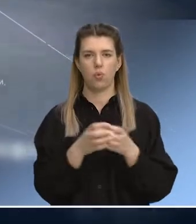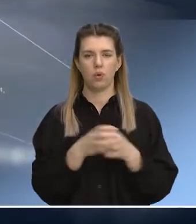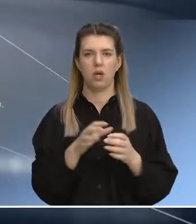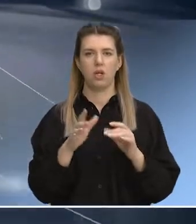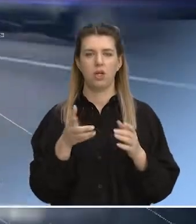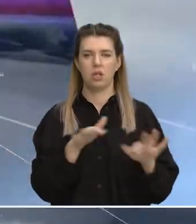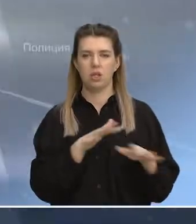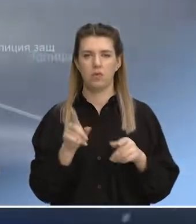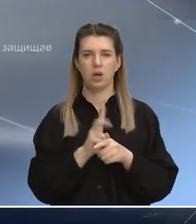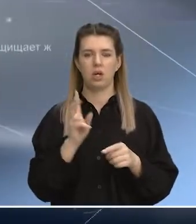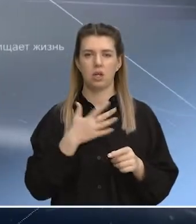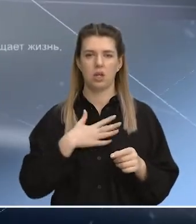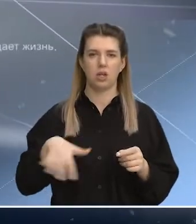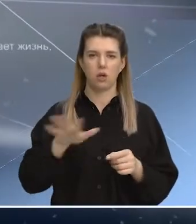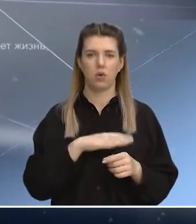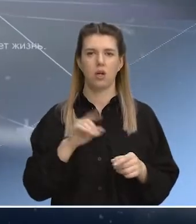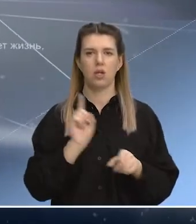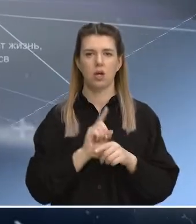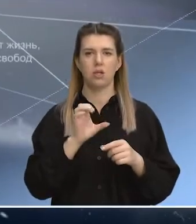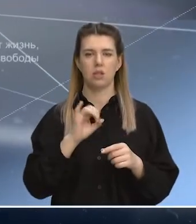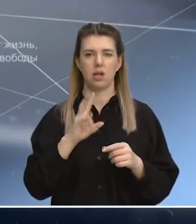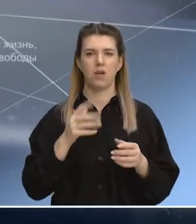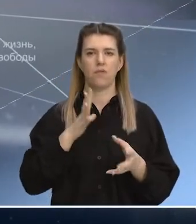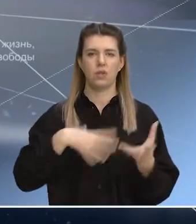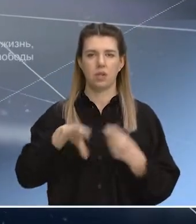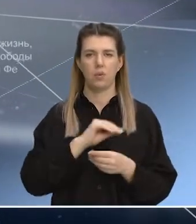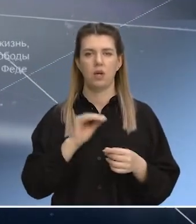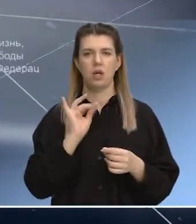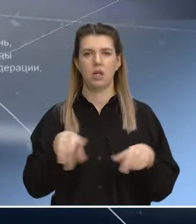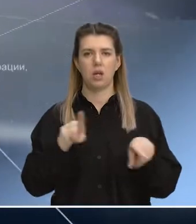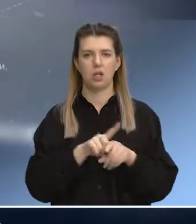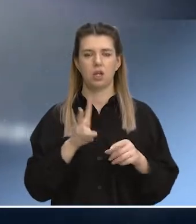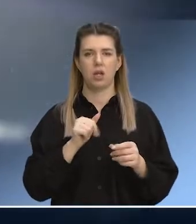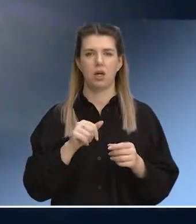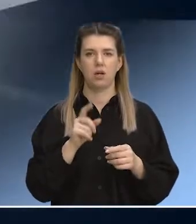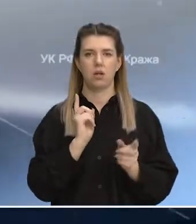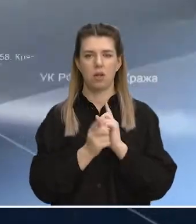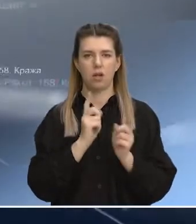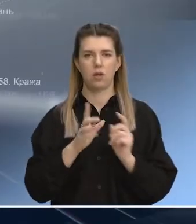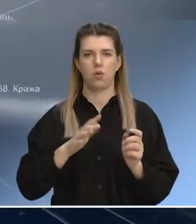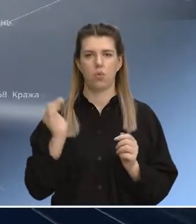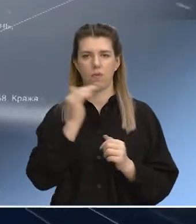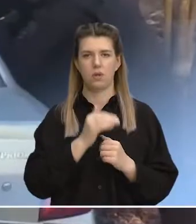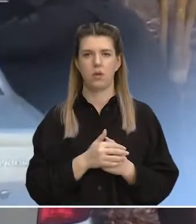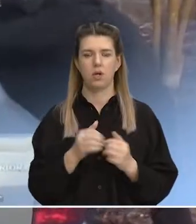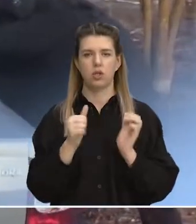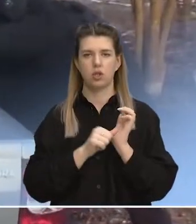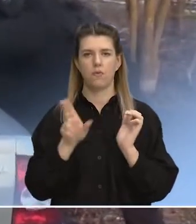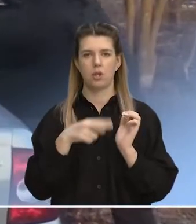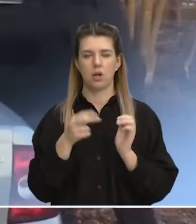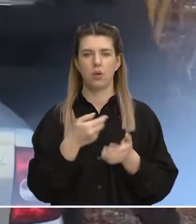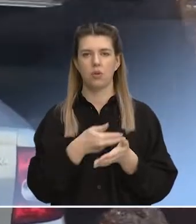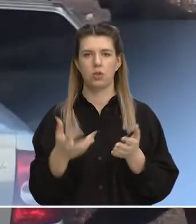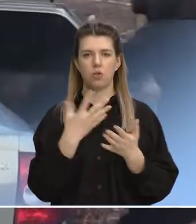наркогруппировок, действующих как на территории нашего региона, так и страны в целом, а также и на транснациональном уровне. 6